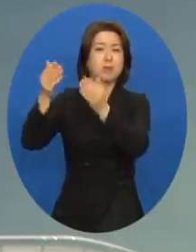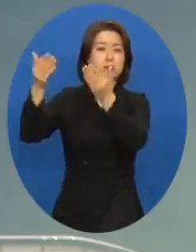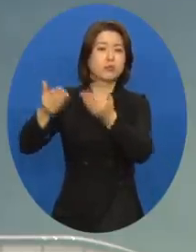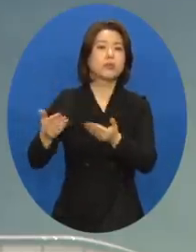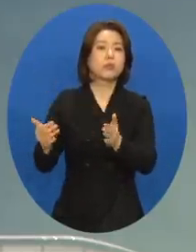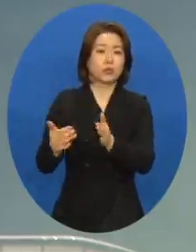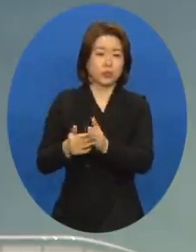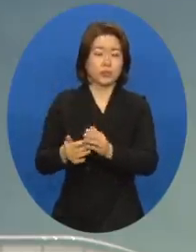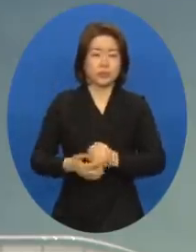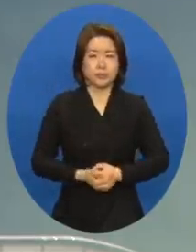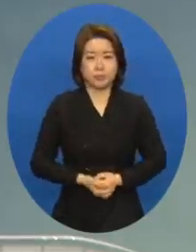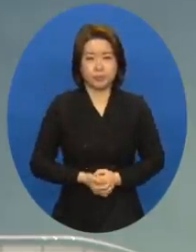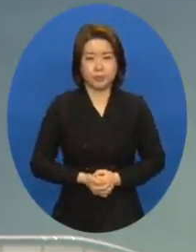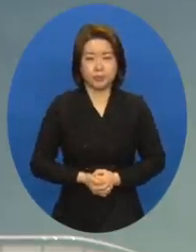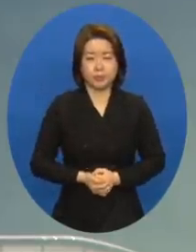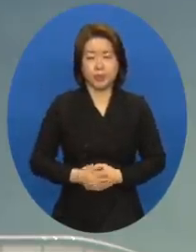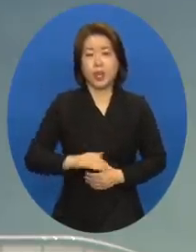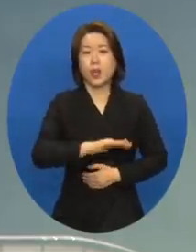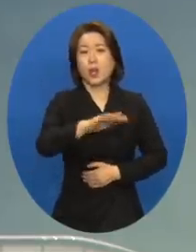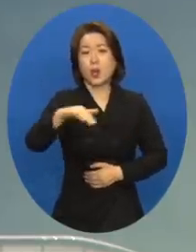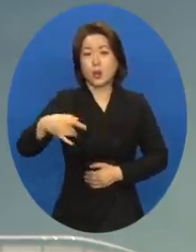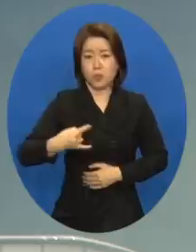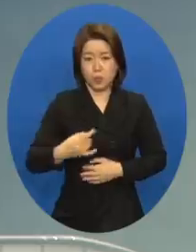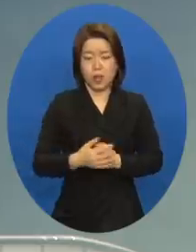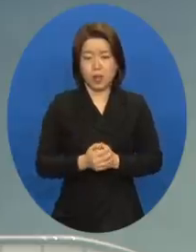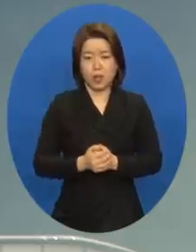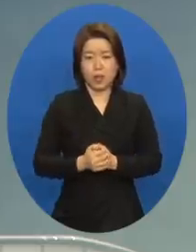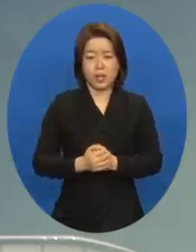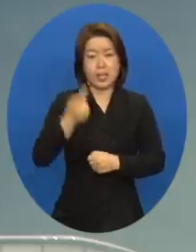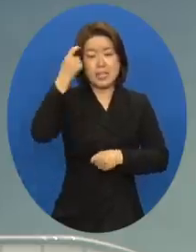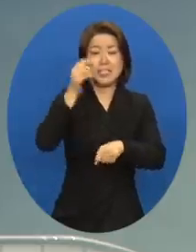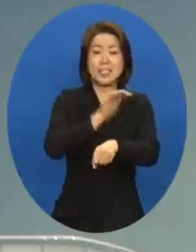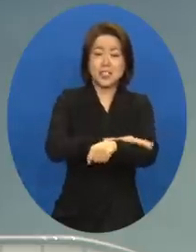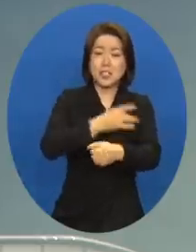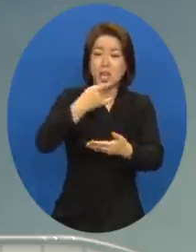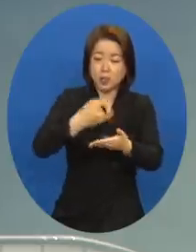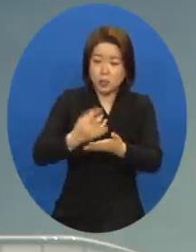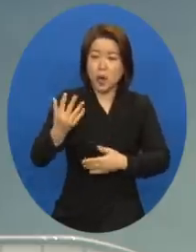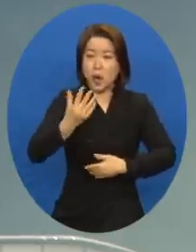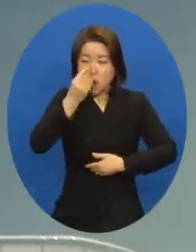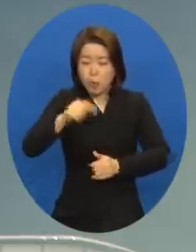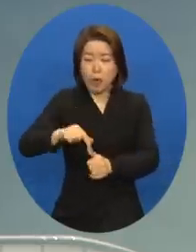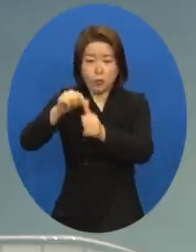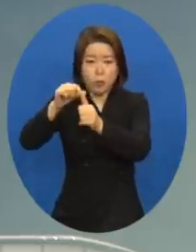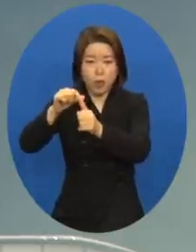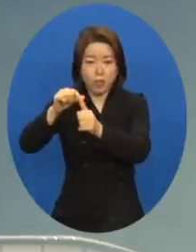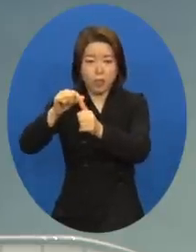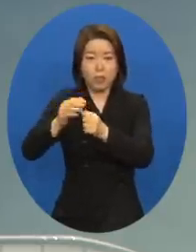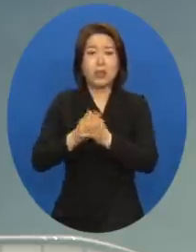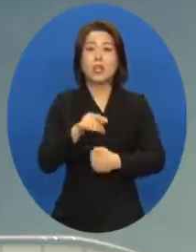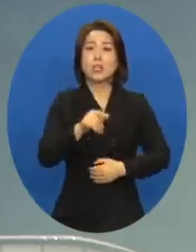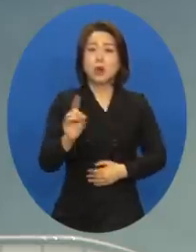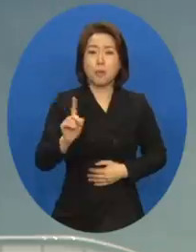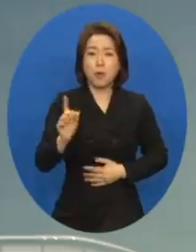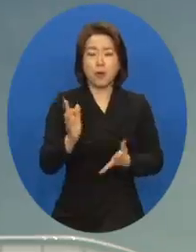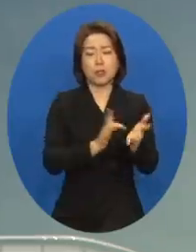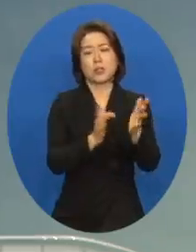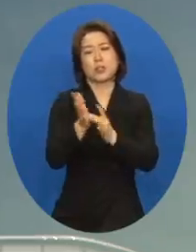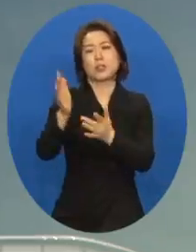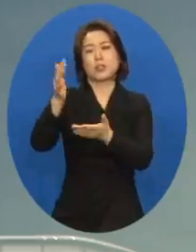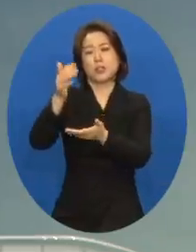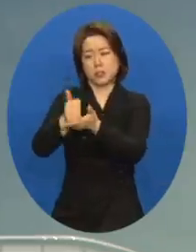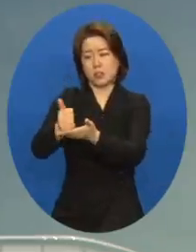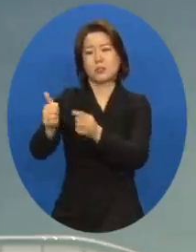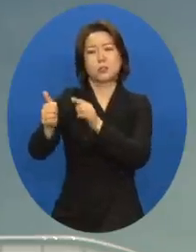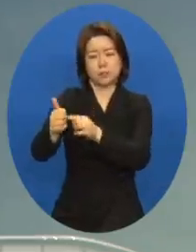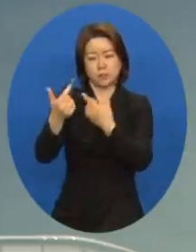되셨으니 우리의 지혜와 의로움과 거룩함과 구원함은 예수 그리스도